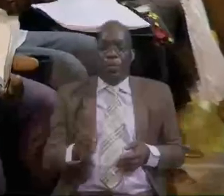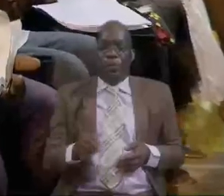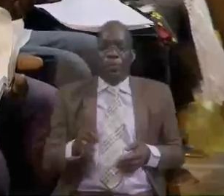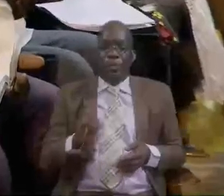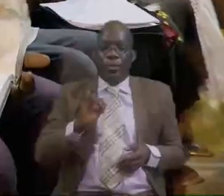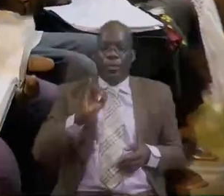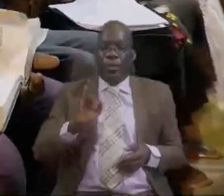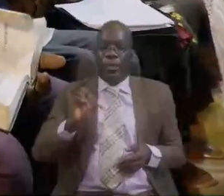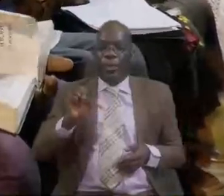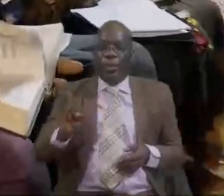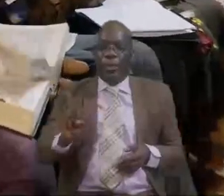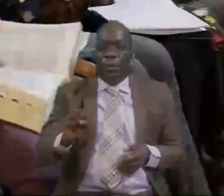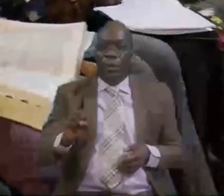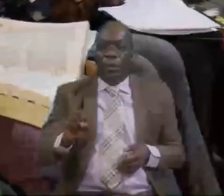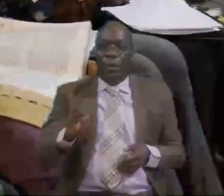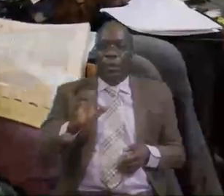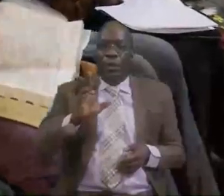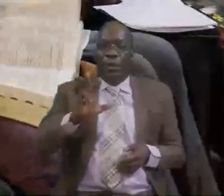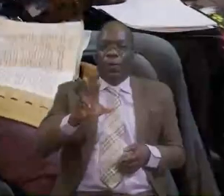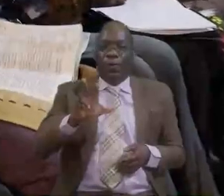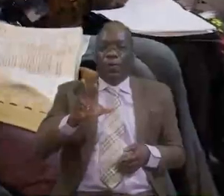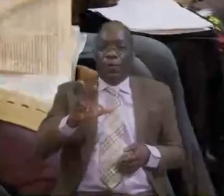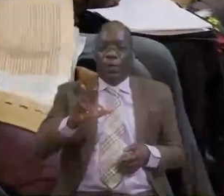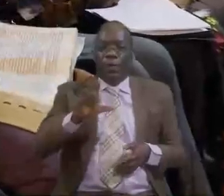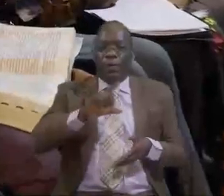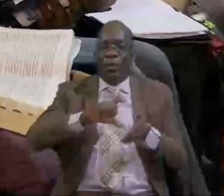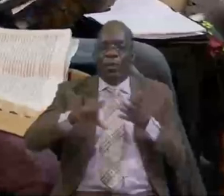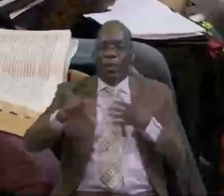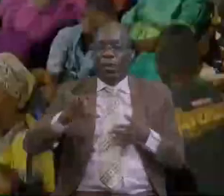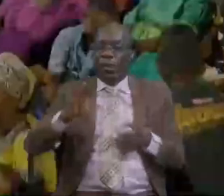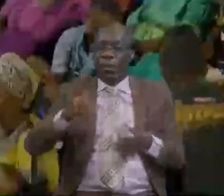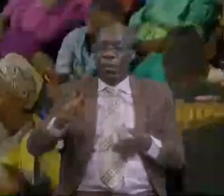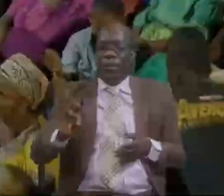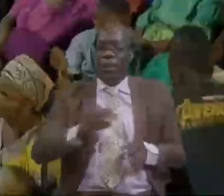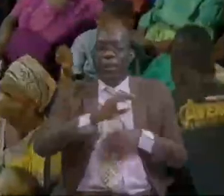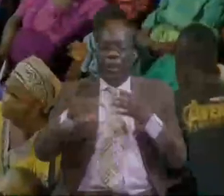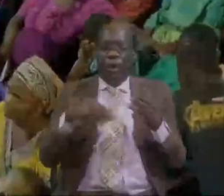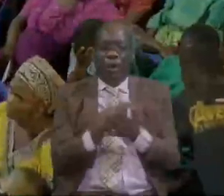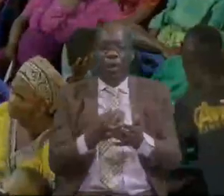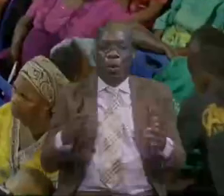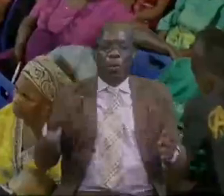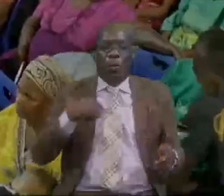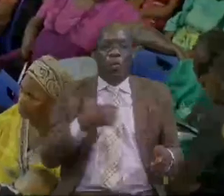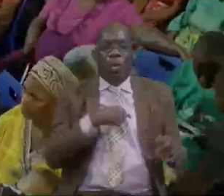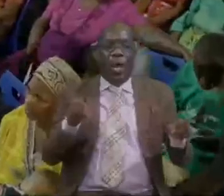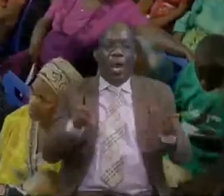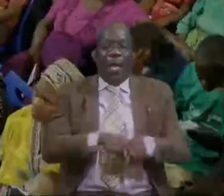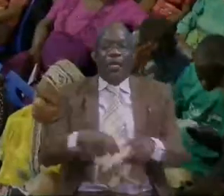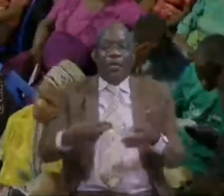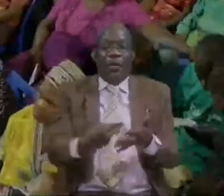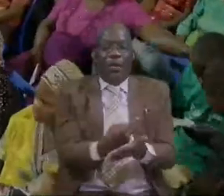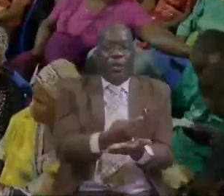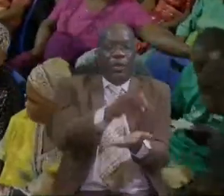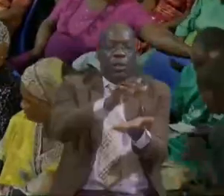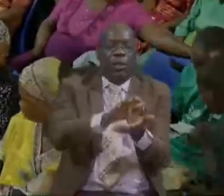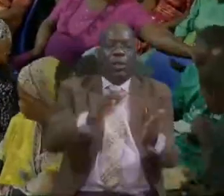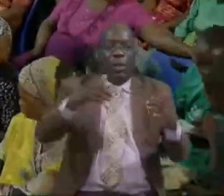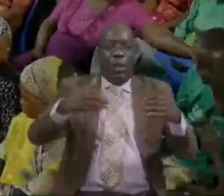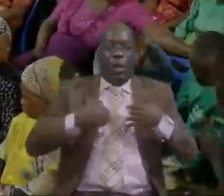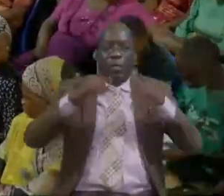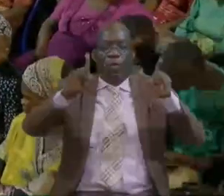chapitre 53, nous lisons le verset 6. Nous étions tous errants comme des brebis, chacun suivait